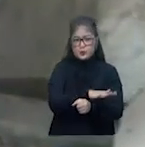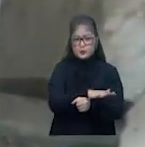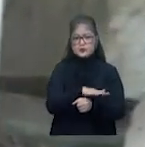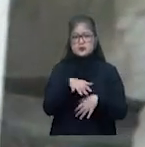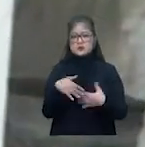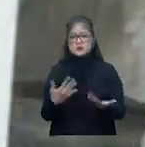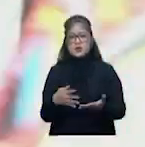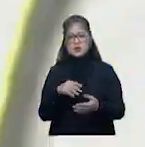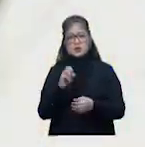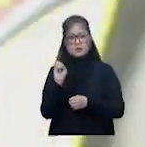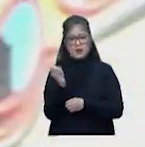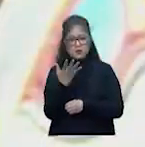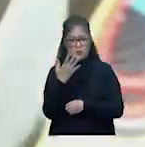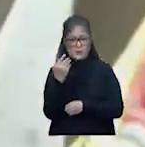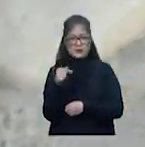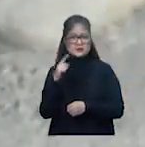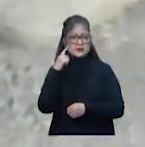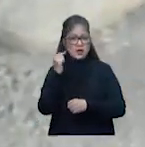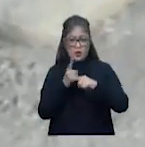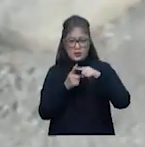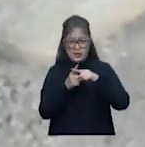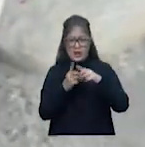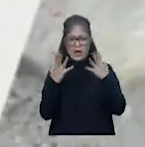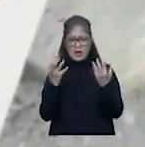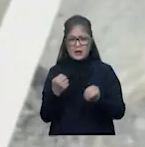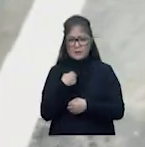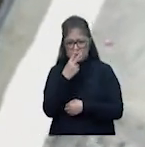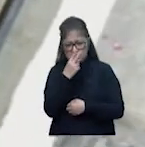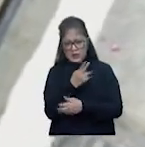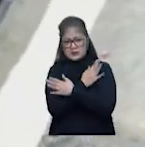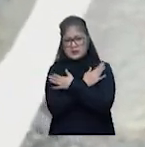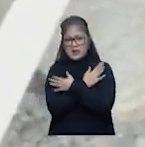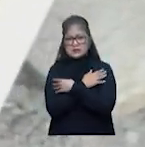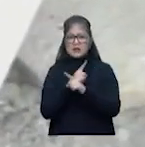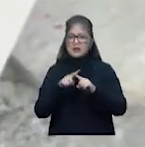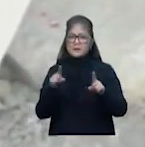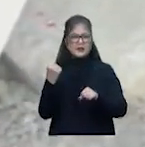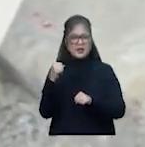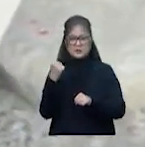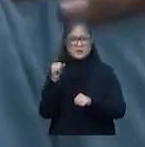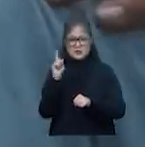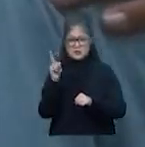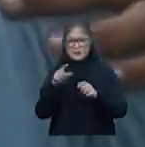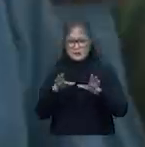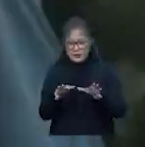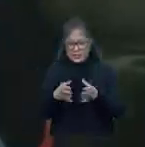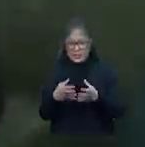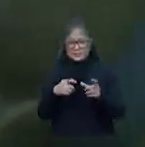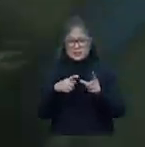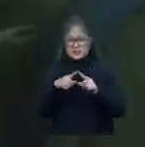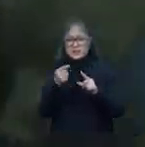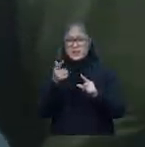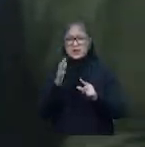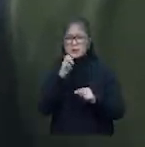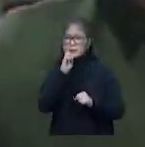Tengah. Harapan mereka melihat jenazah korban pupus setelah tim SAR gabungan mengumumkan menghentikan operasi pencarian setelah